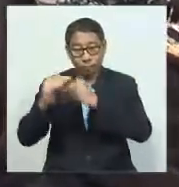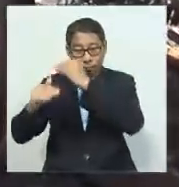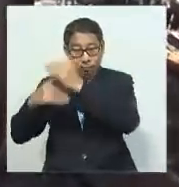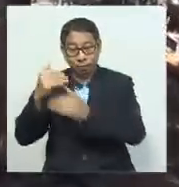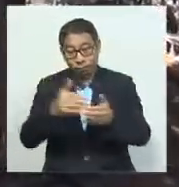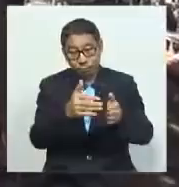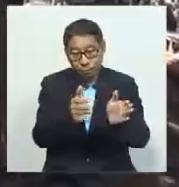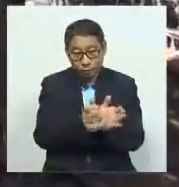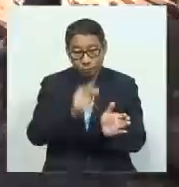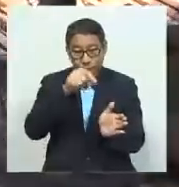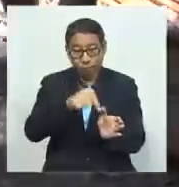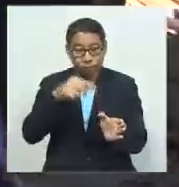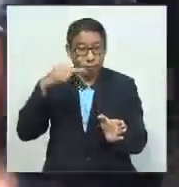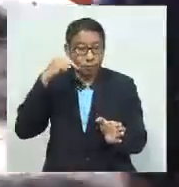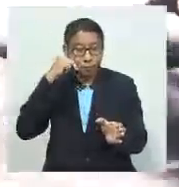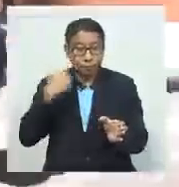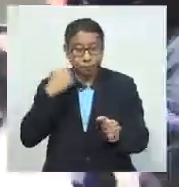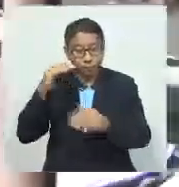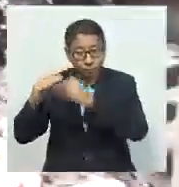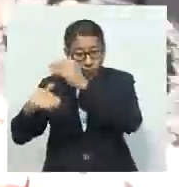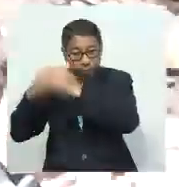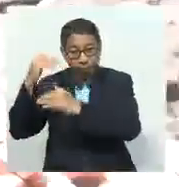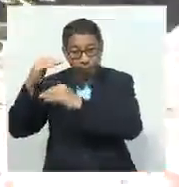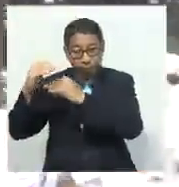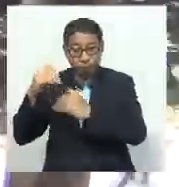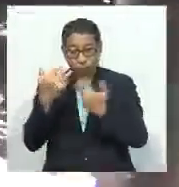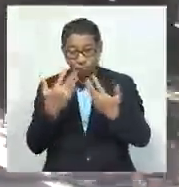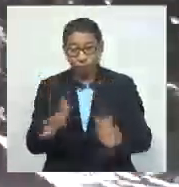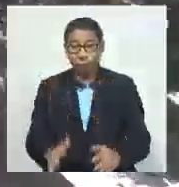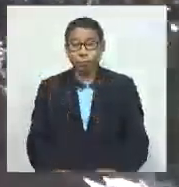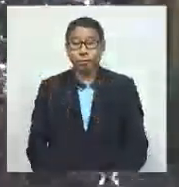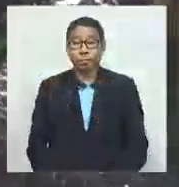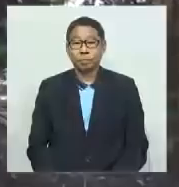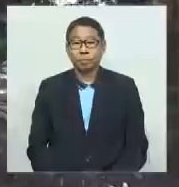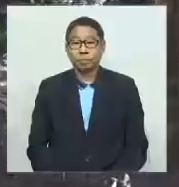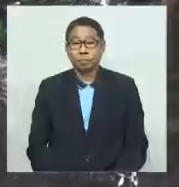พัฒนาแหล่งน้ำในแต่ละพื้นที่ตอนนี้ก็มีความคืบหน้าเป็นลำดับค่ะ